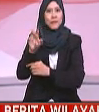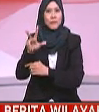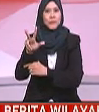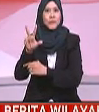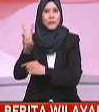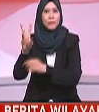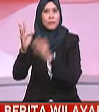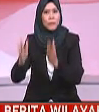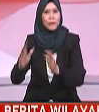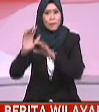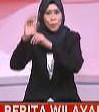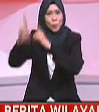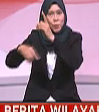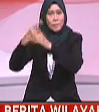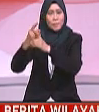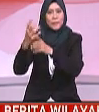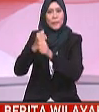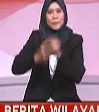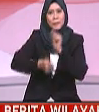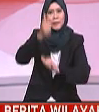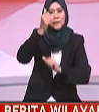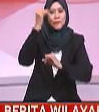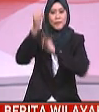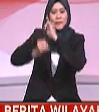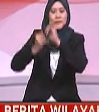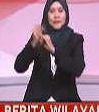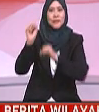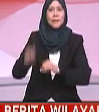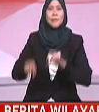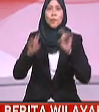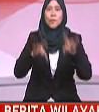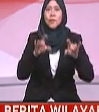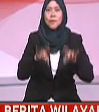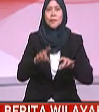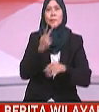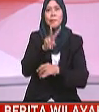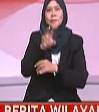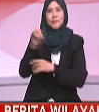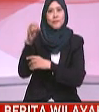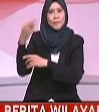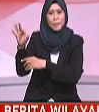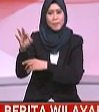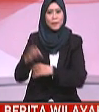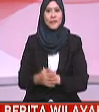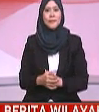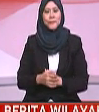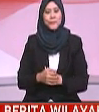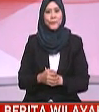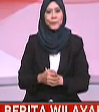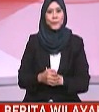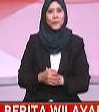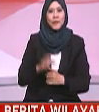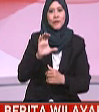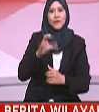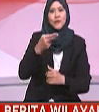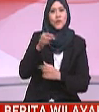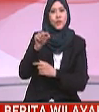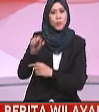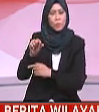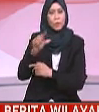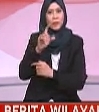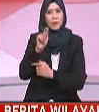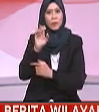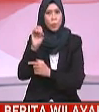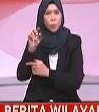itu selepas memenangi kejohanan antarabangsa Selatan Australia 2019. Sementara itu, Chong Hun Jan